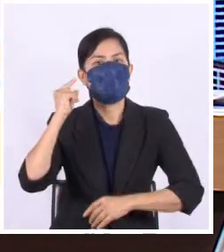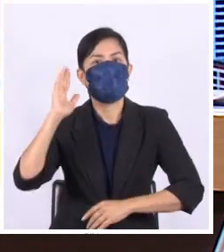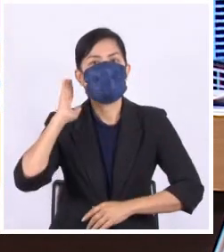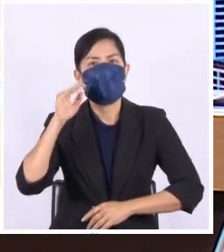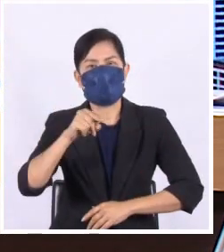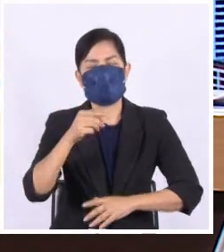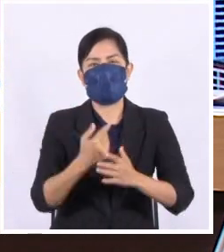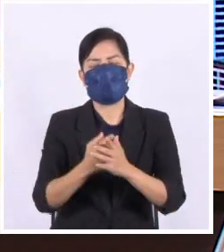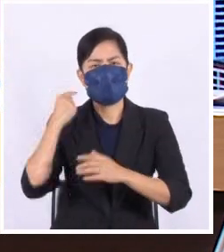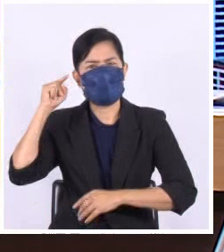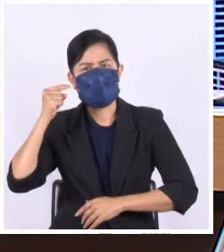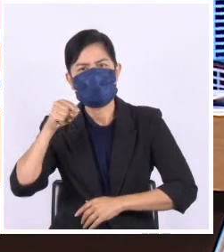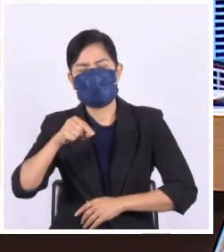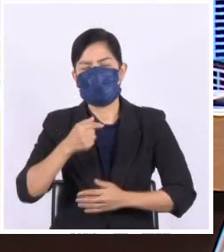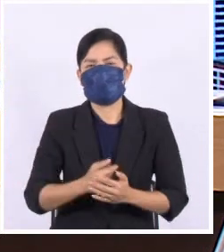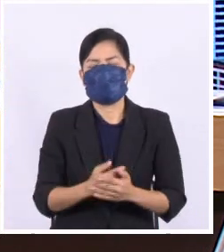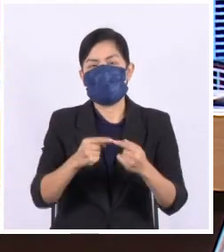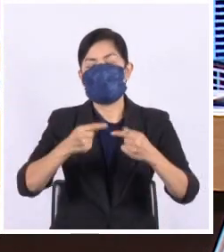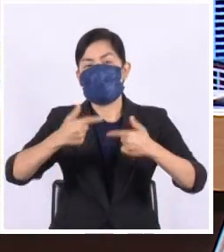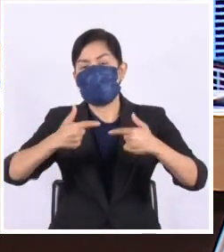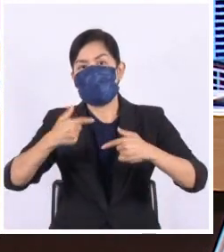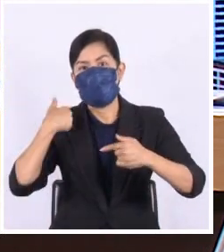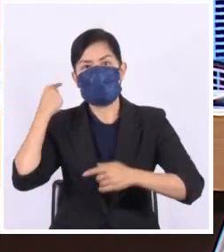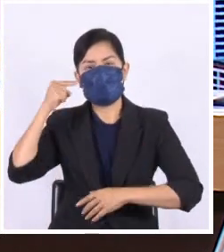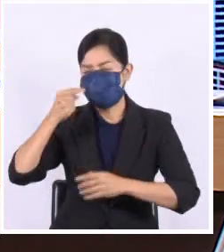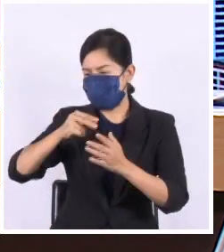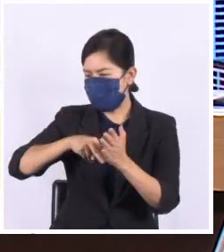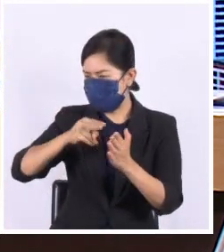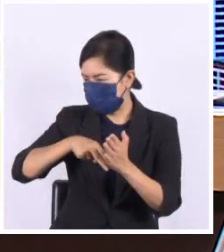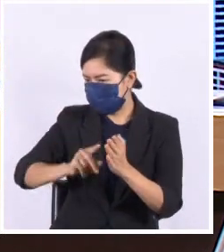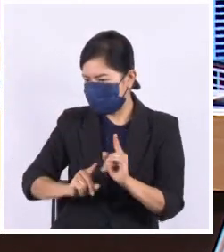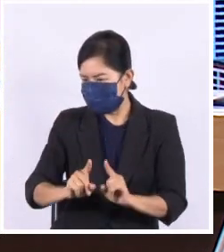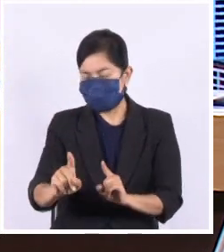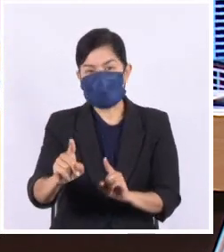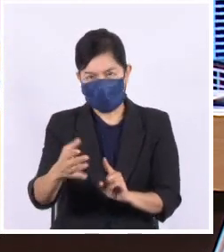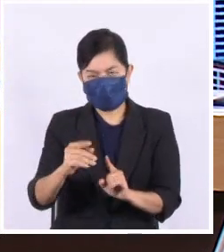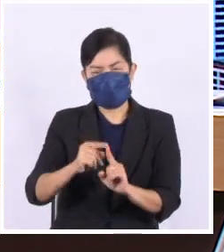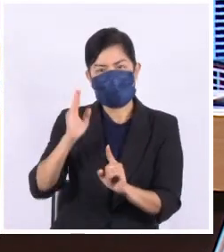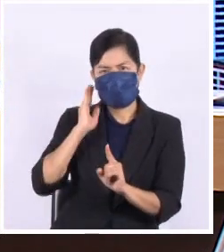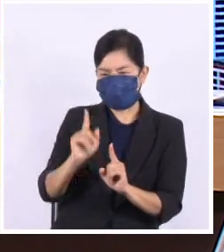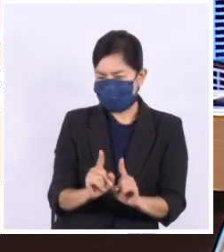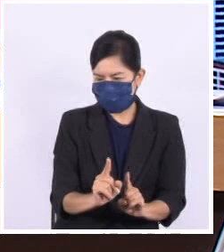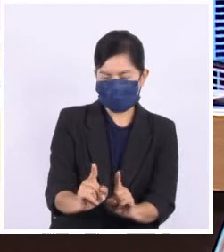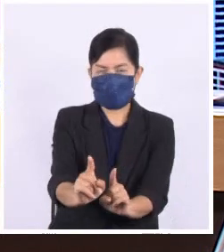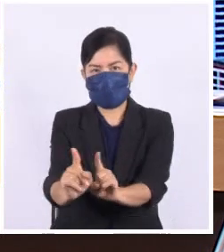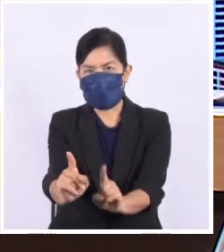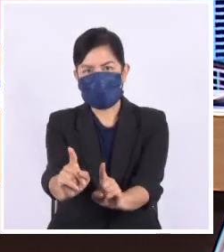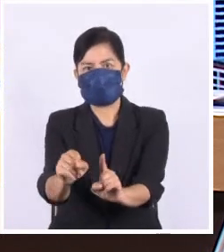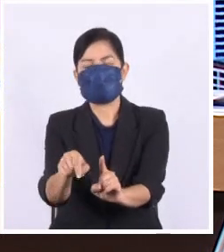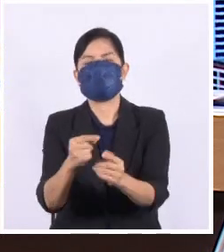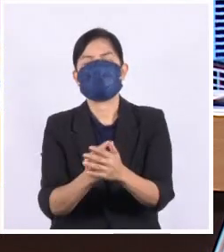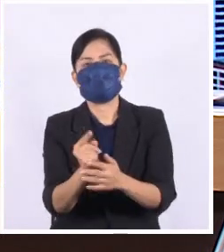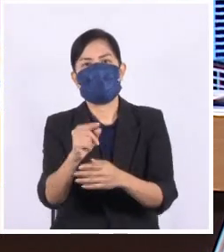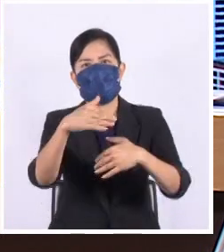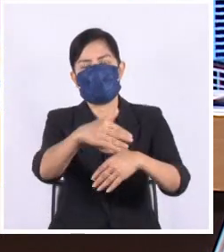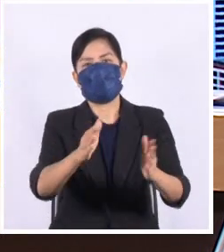กเฉินแล้วแฟนก็วิ่งตามไปนะครับทีนี้มีภาพนะมีภาพที่ผู้ชายคนนี้ถึงห้องฉุกเฉิน